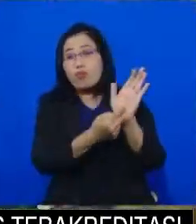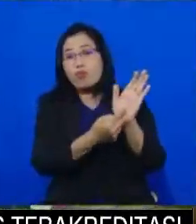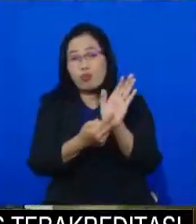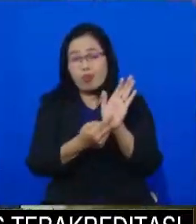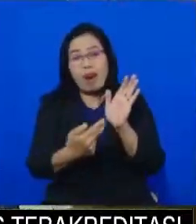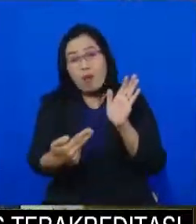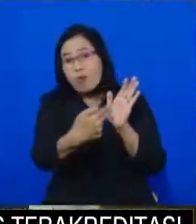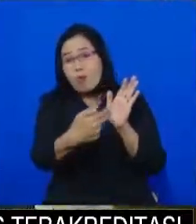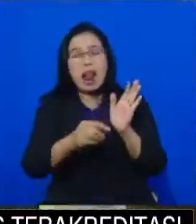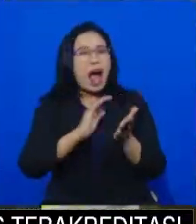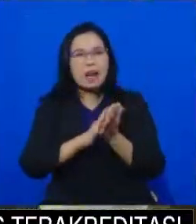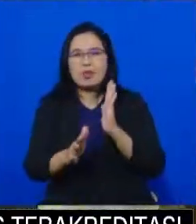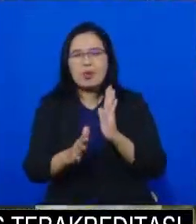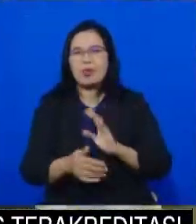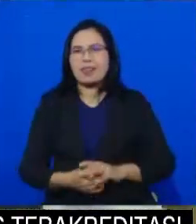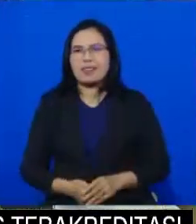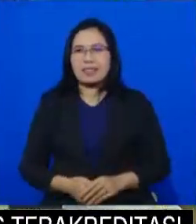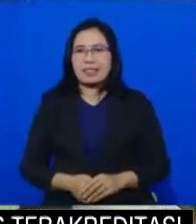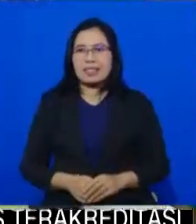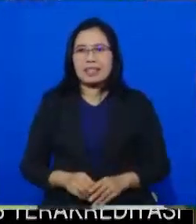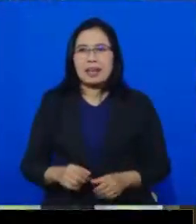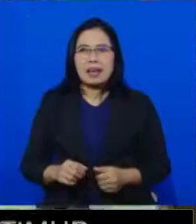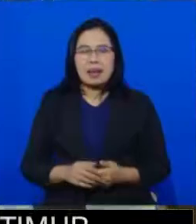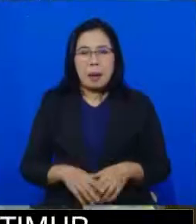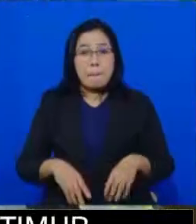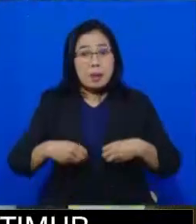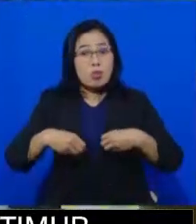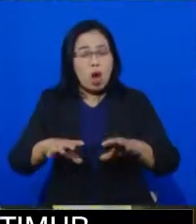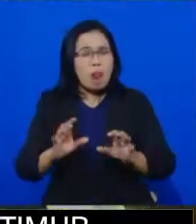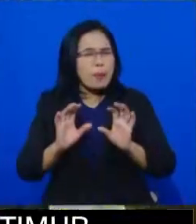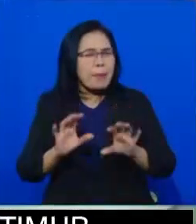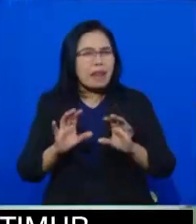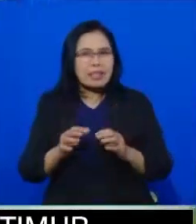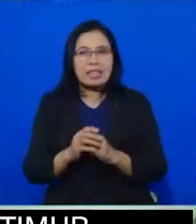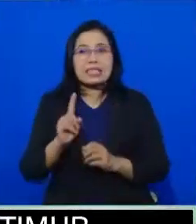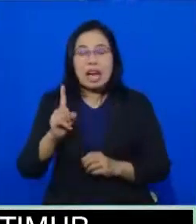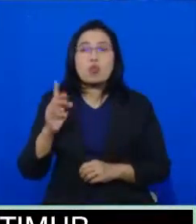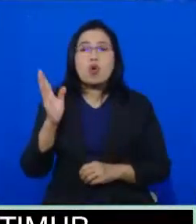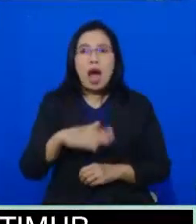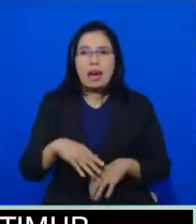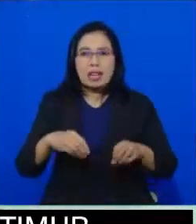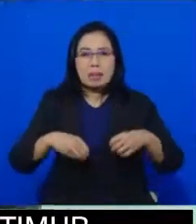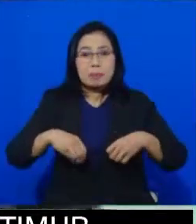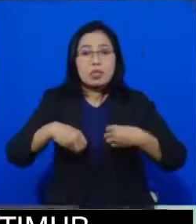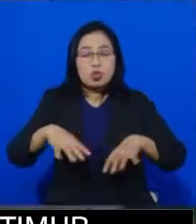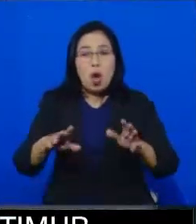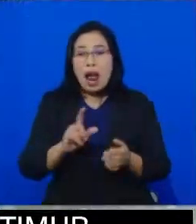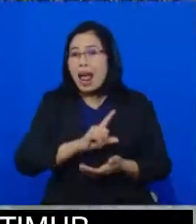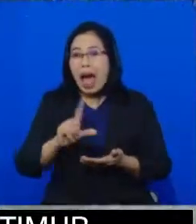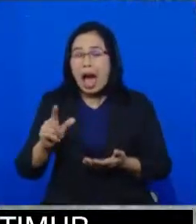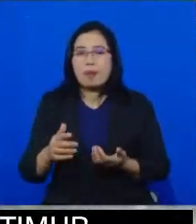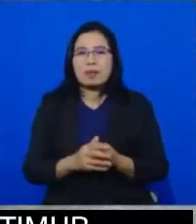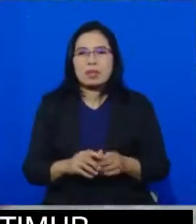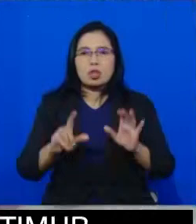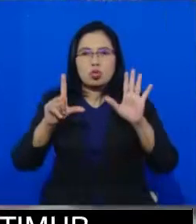dari berjualan live atau daring lebih tinggi daripada penjualan offline. Dalam sehari, penjualan live bisa mencapai 70